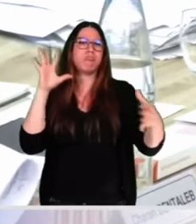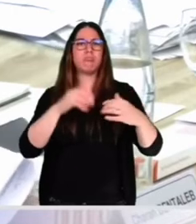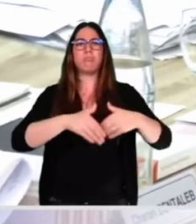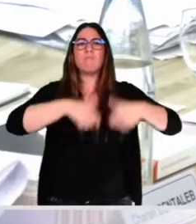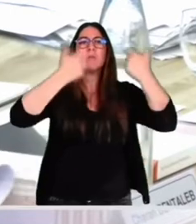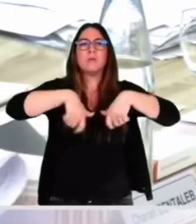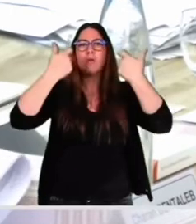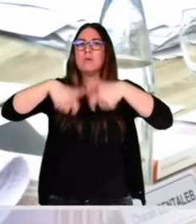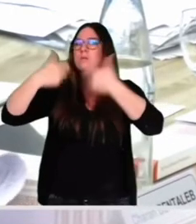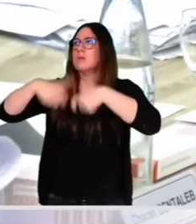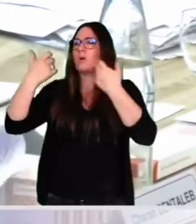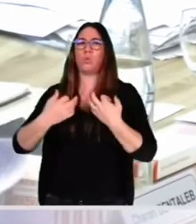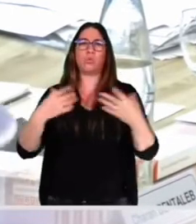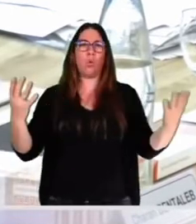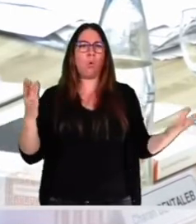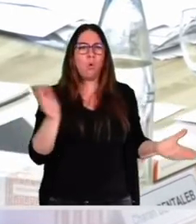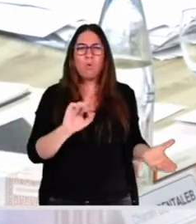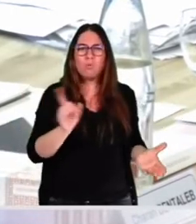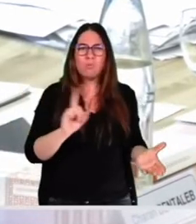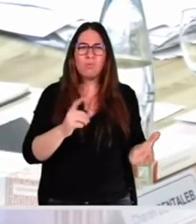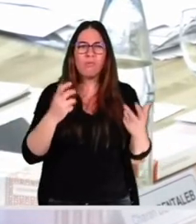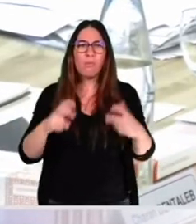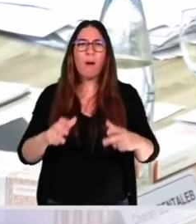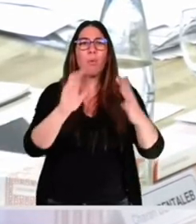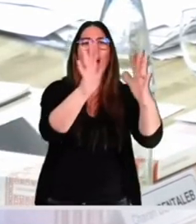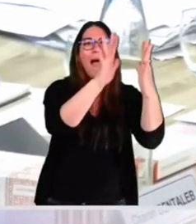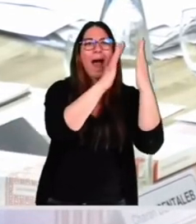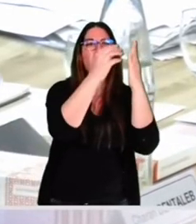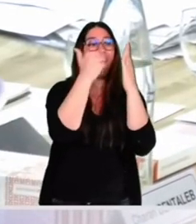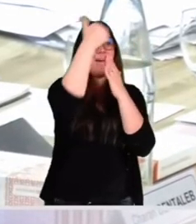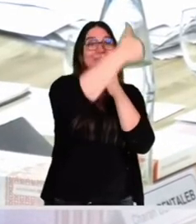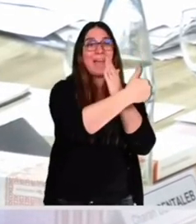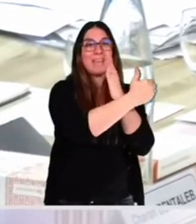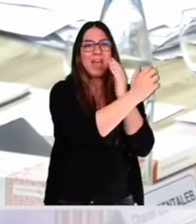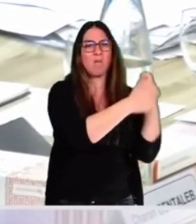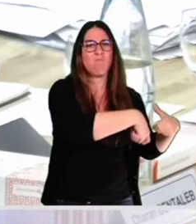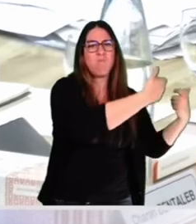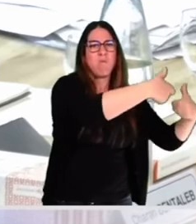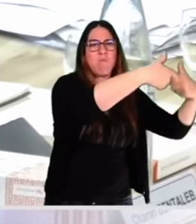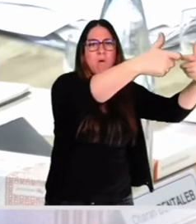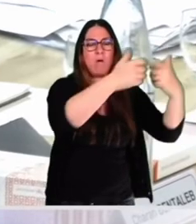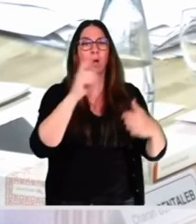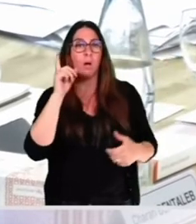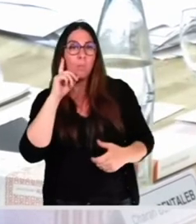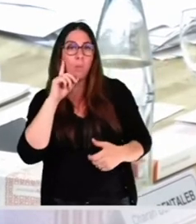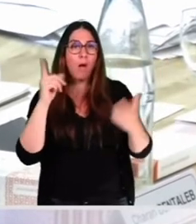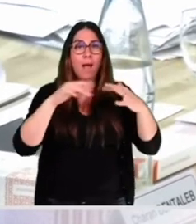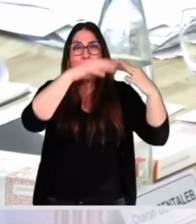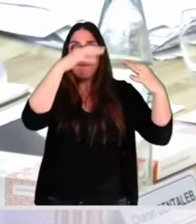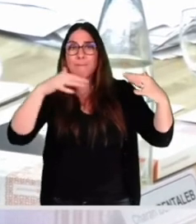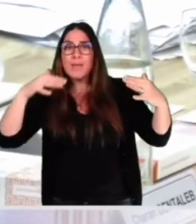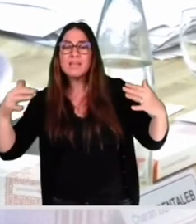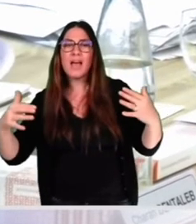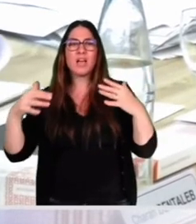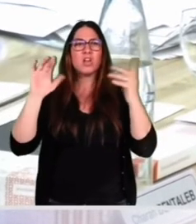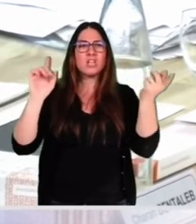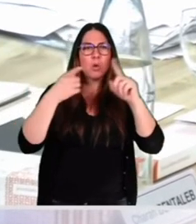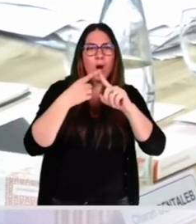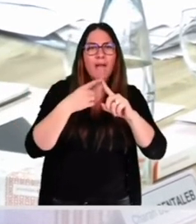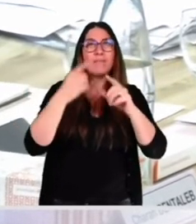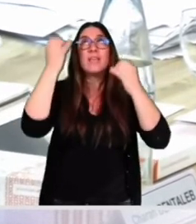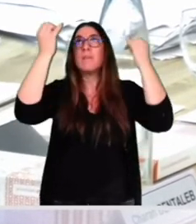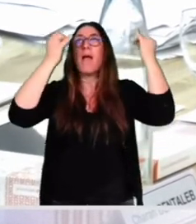masse de bâtis que vous allez construire derrière l'allée d'Armes, au plus près de ce que cette ville a de plus fort, son rapport au paysage, à la géographie et à